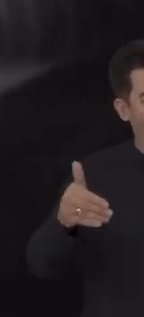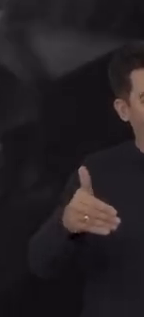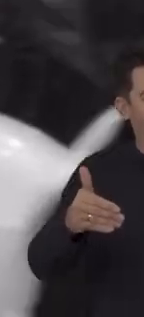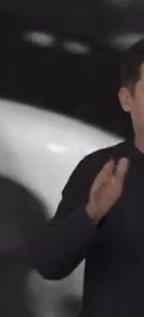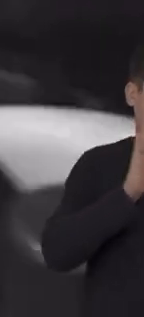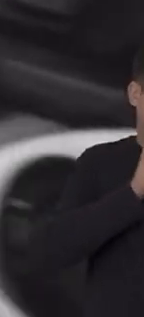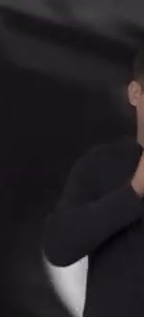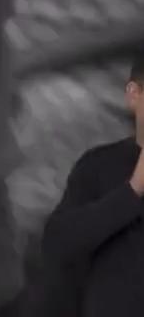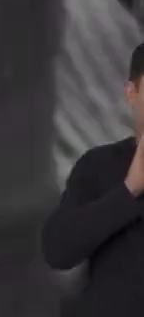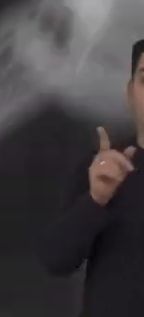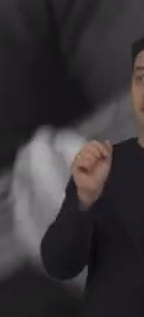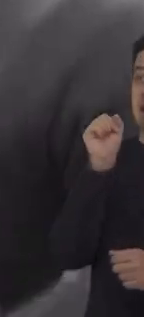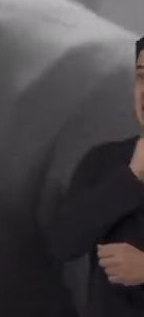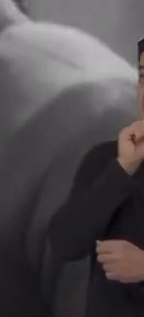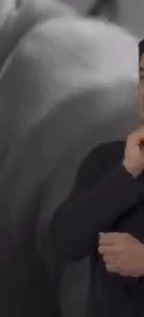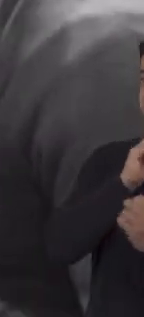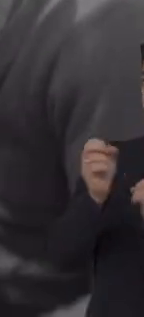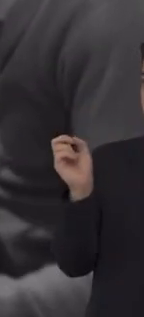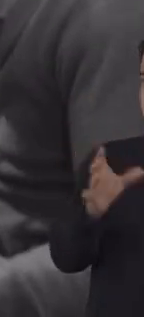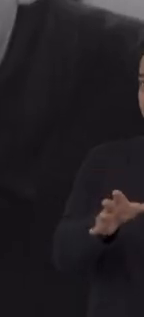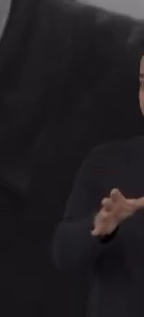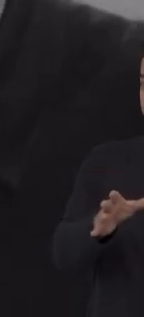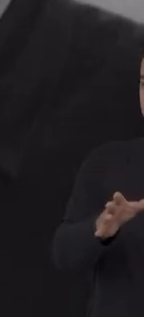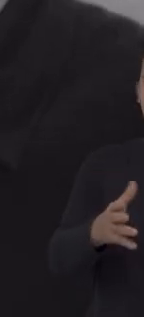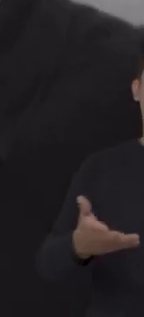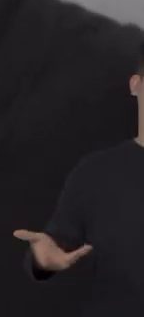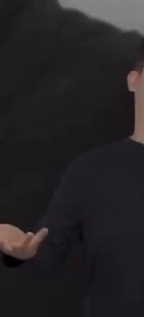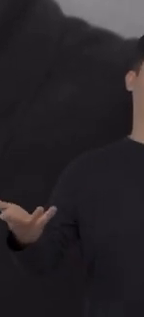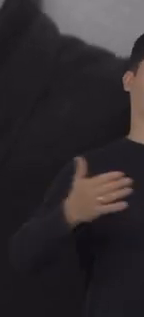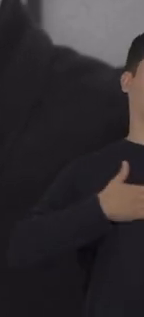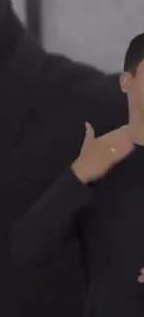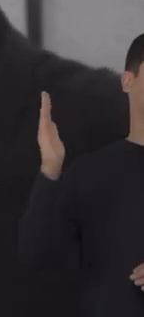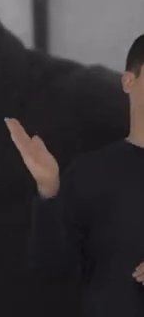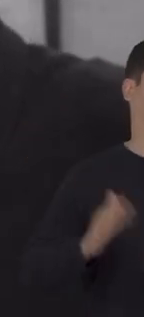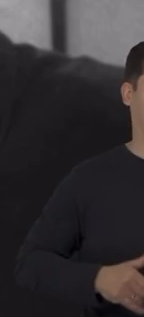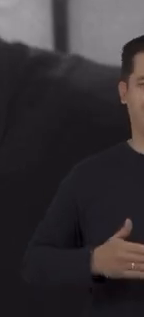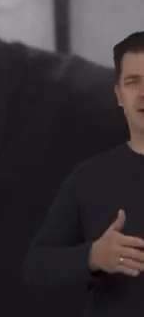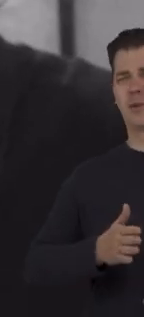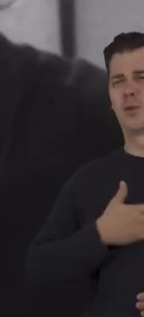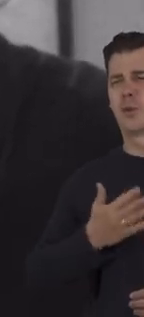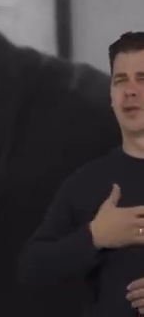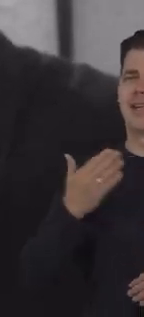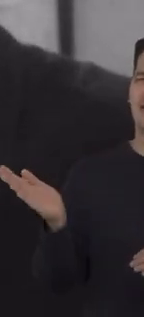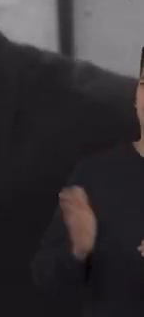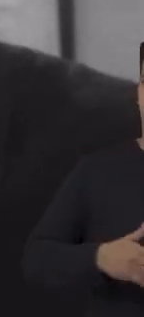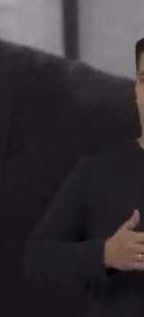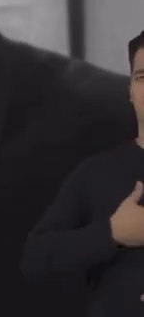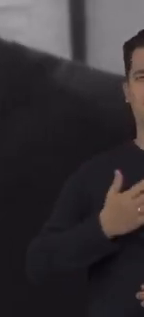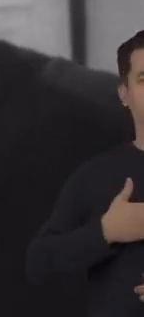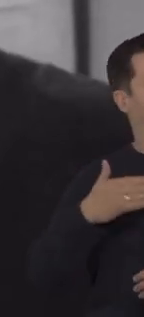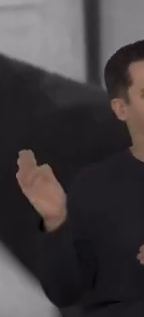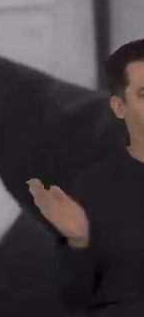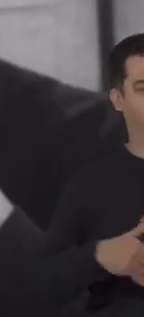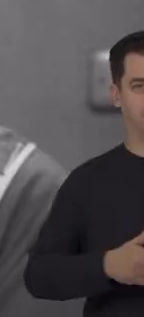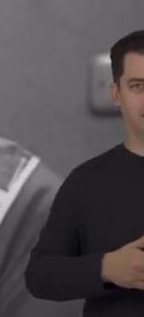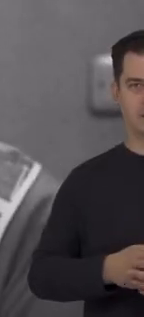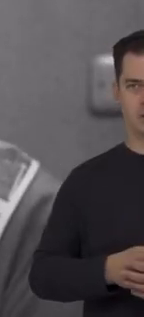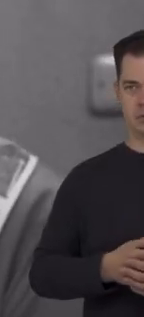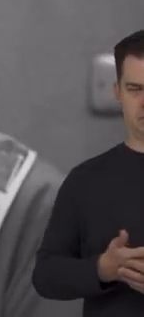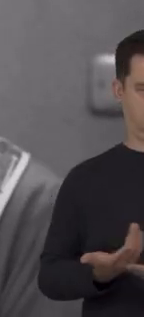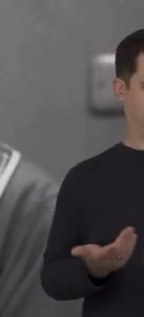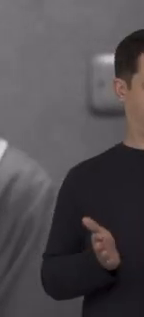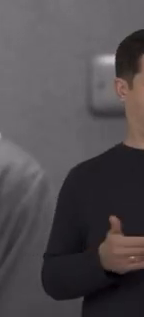że starzy nie puszczą więcej cię. Oj, tak mi źle, tak mi źle, tak mi źle. Właśnie, co nam tam